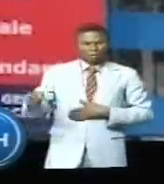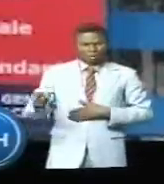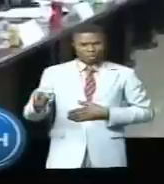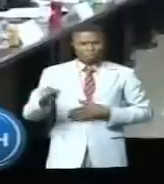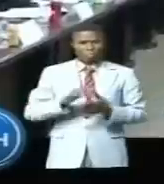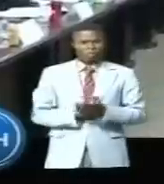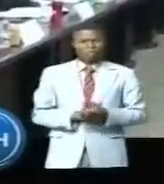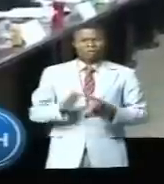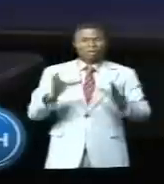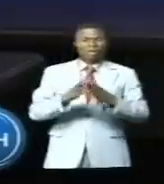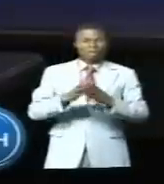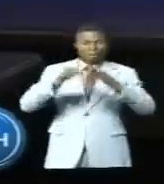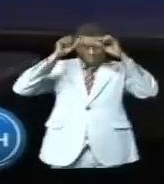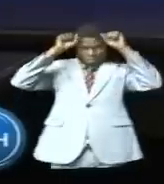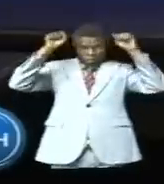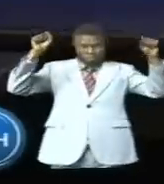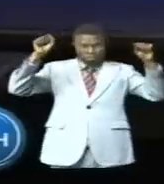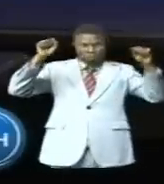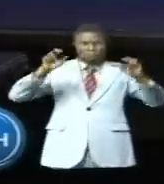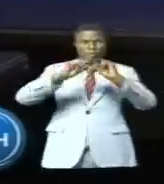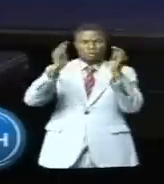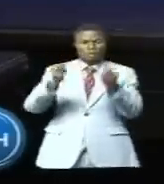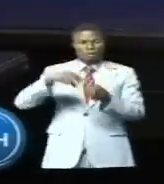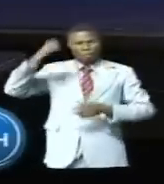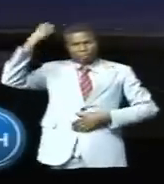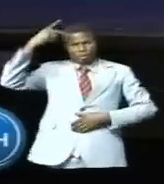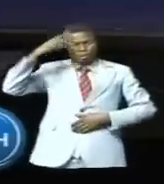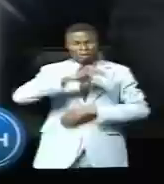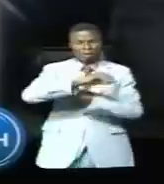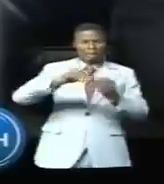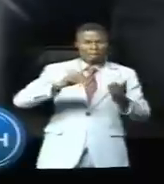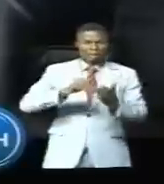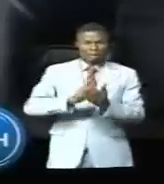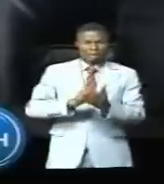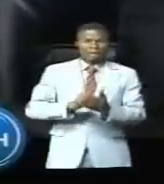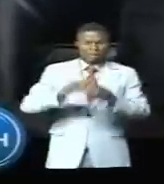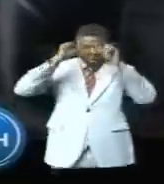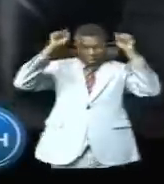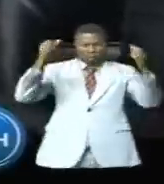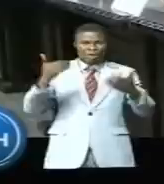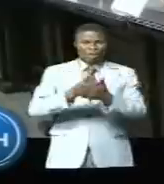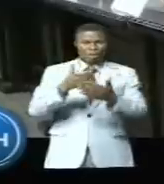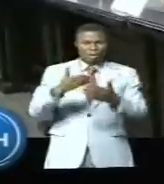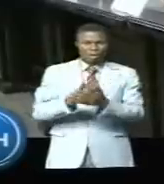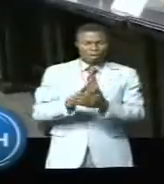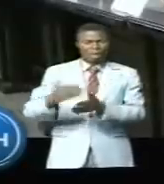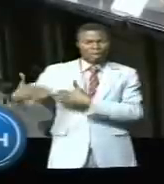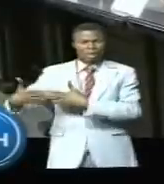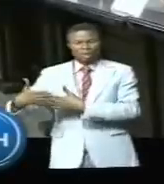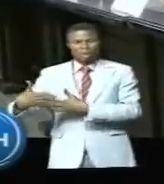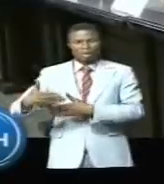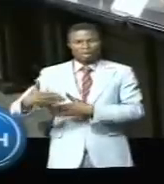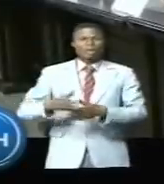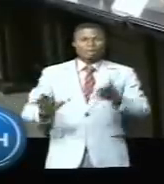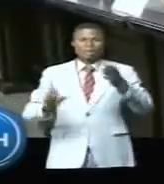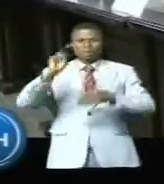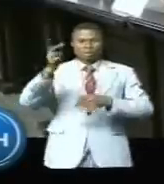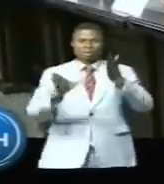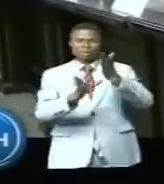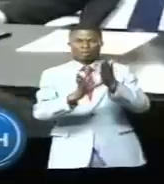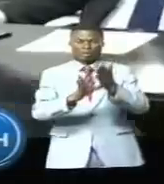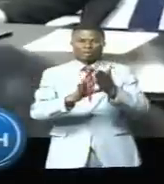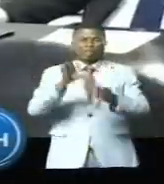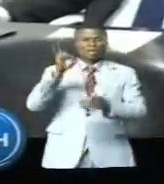Germain Kambinga, président du regroupement politique Le Centre, Denis Kadima Kazadi, qui avait à ses côtés le deuxième vice-président de la